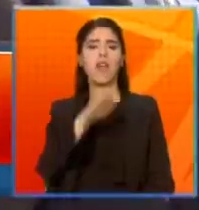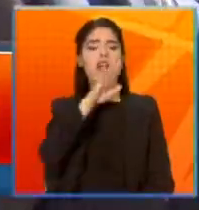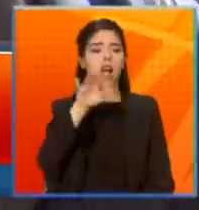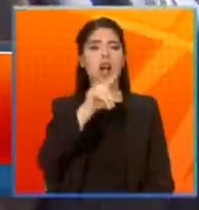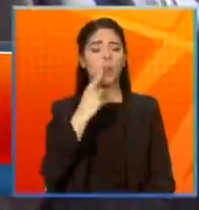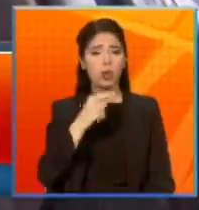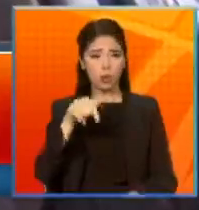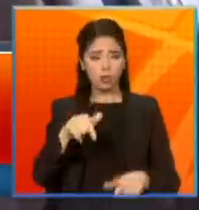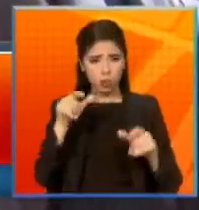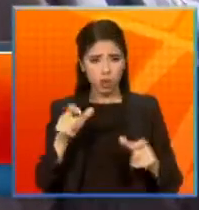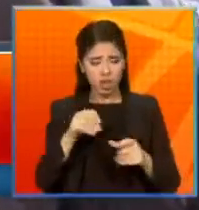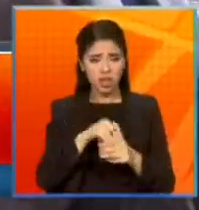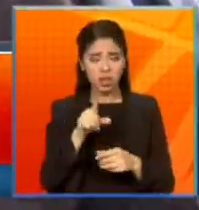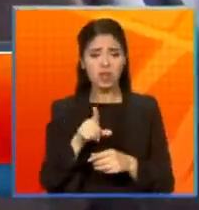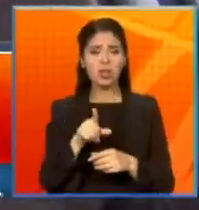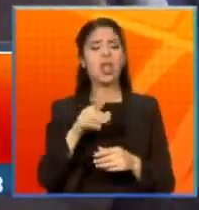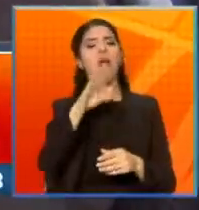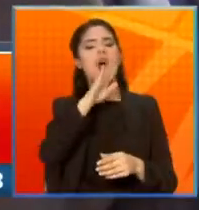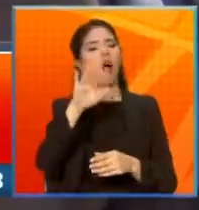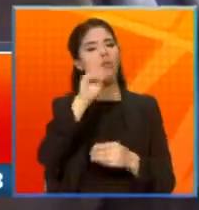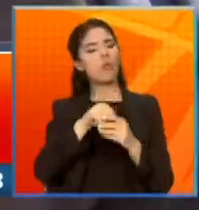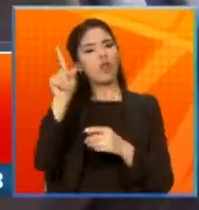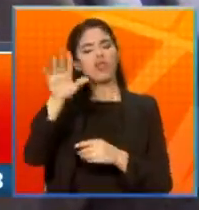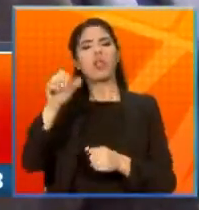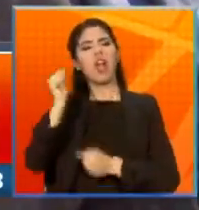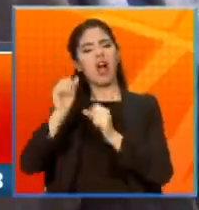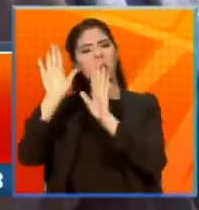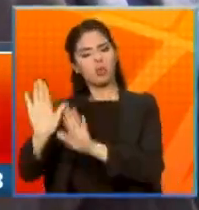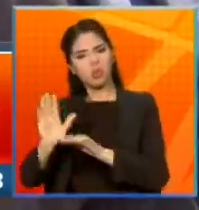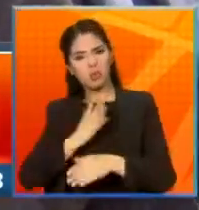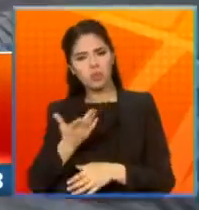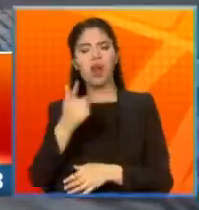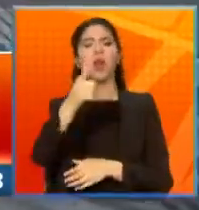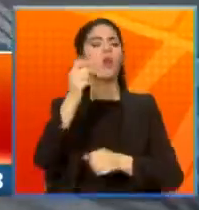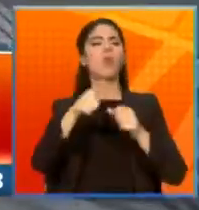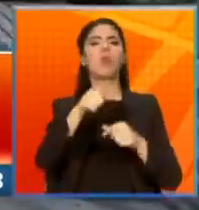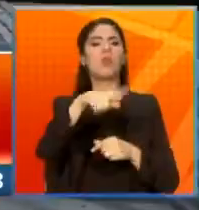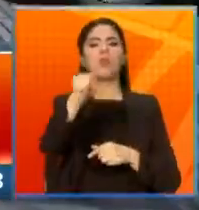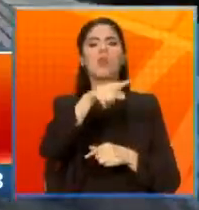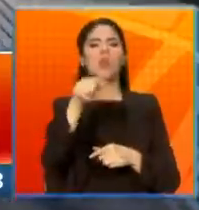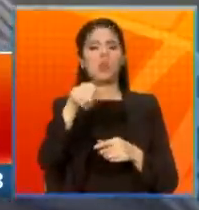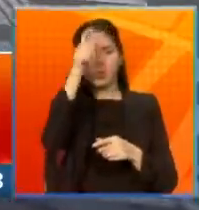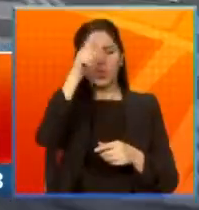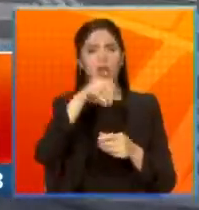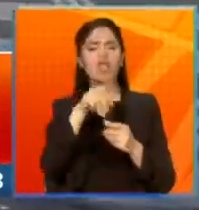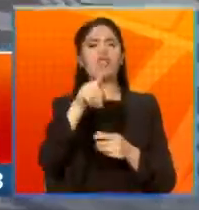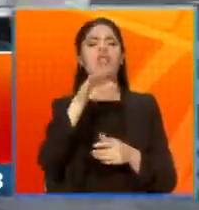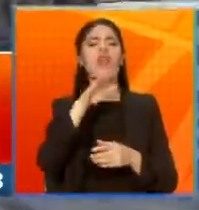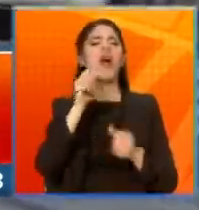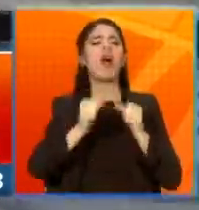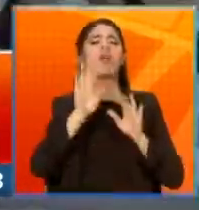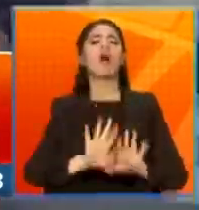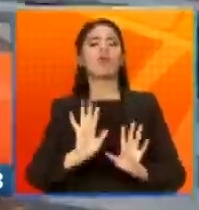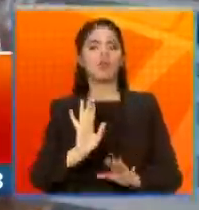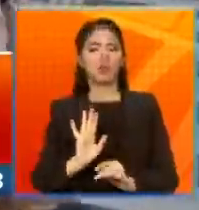diyorlar da Avrupa'da ondan sonra daha adımını attığın zaman hemen arabalar duruyormuş. Bizim burada yok. Adam bir de üstüne sürüyor. Bakın şimdi adım atacağız yine durmayacaklar. Ama